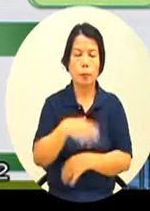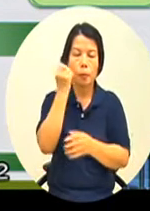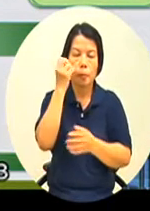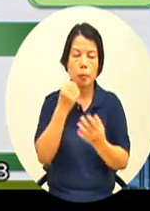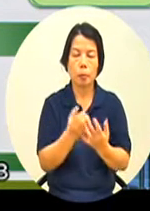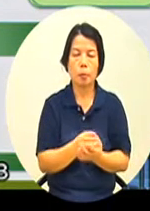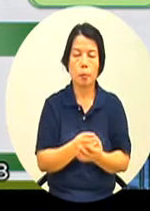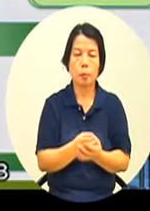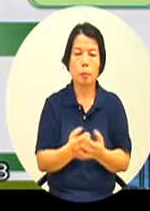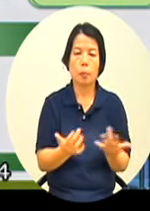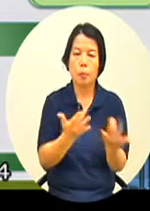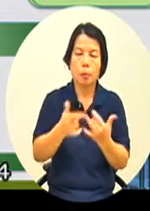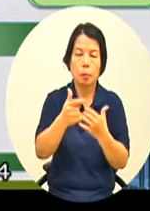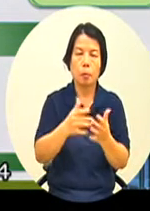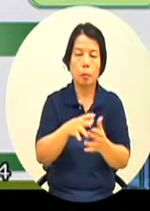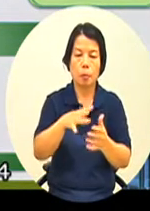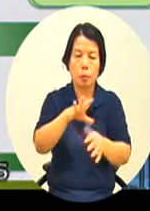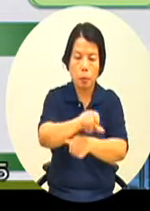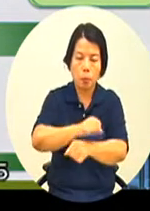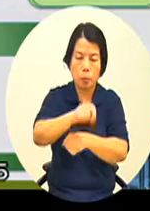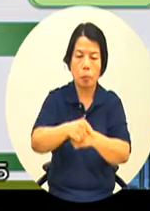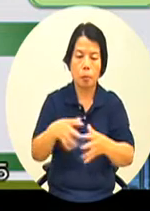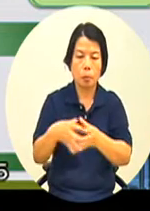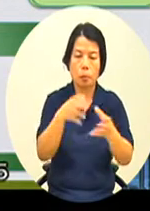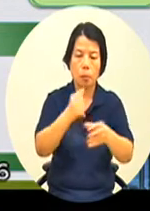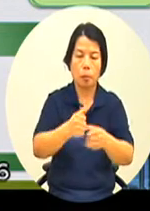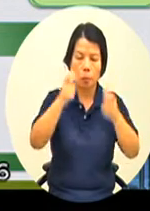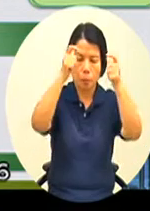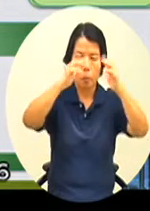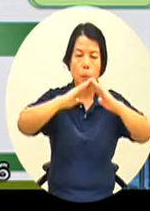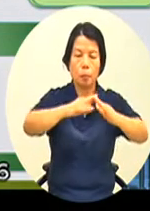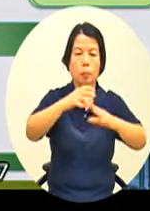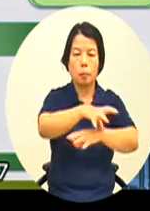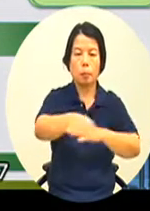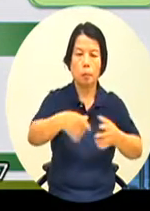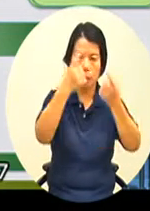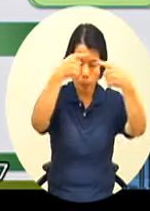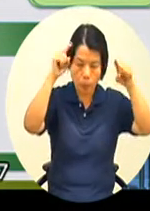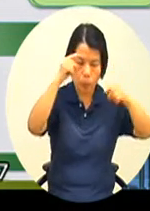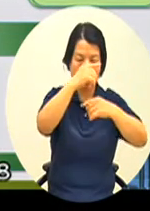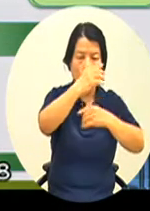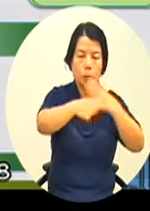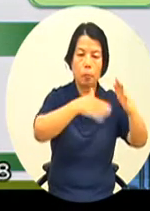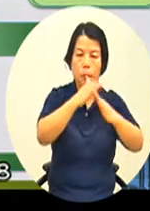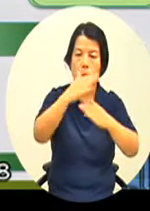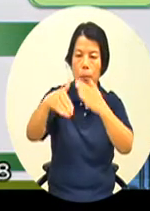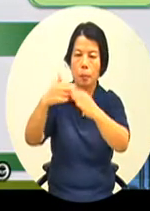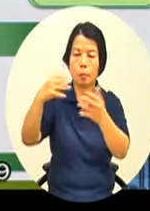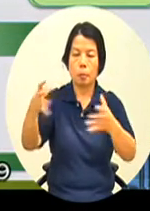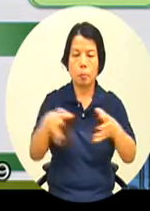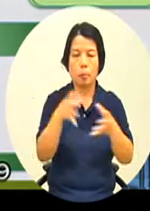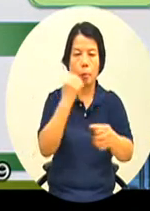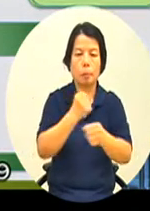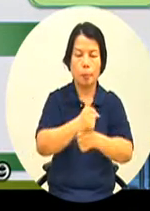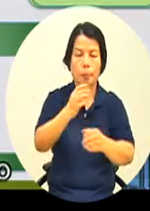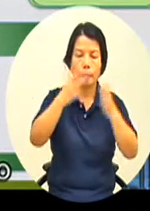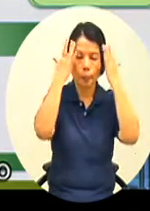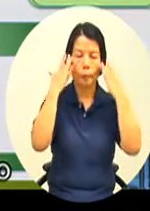合作伙伴关系部，我们跟高雄地区的大专院校合作，我们提供了暑